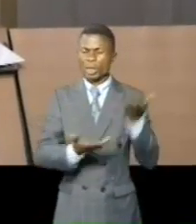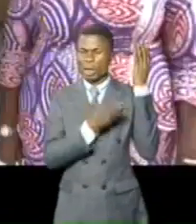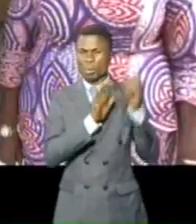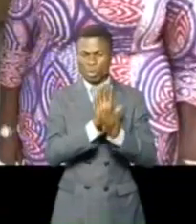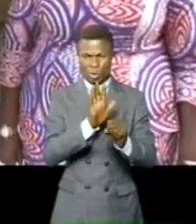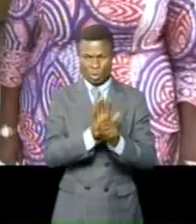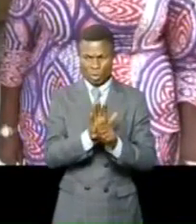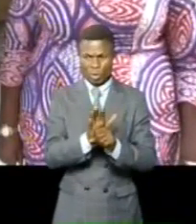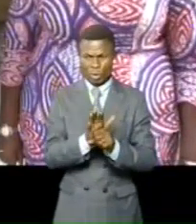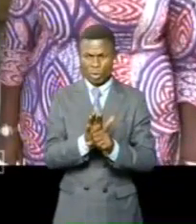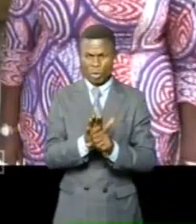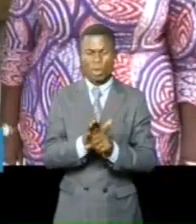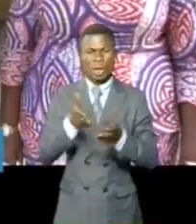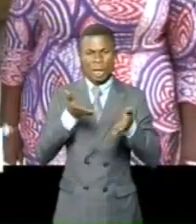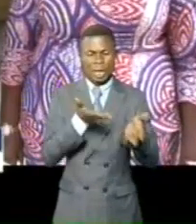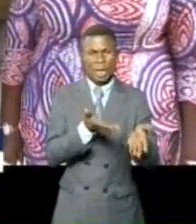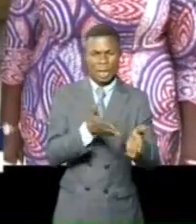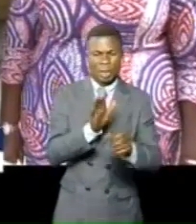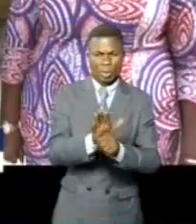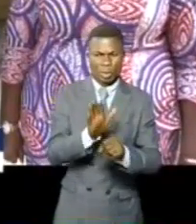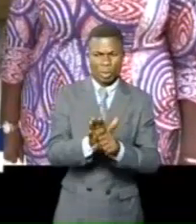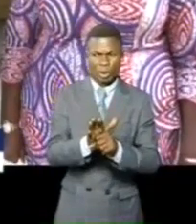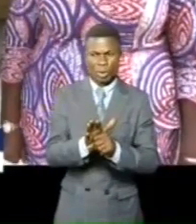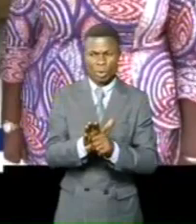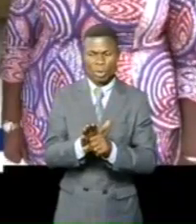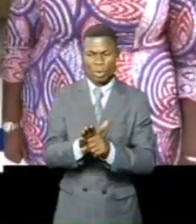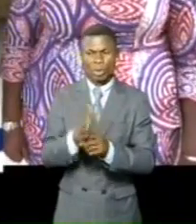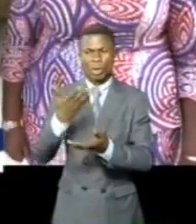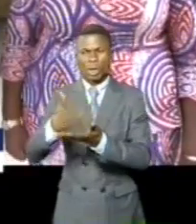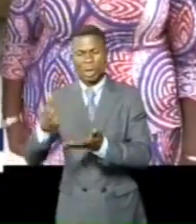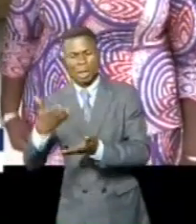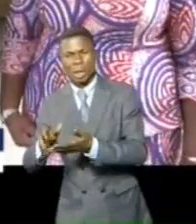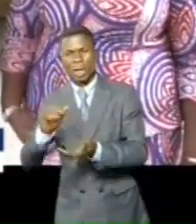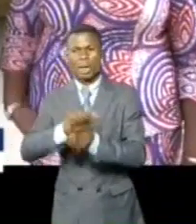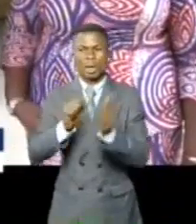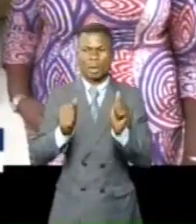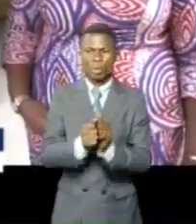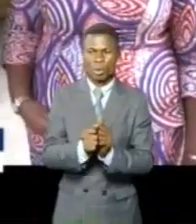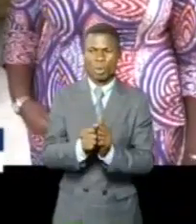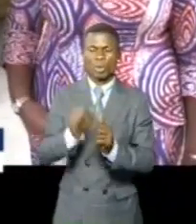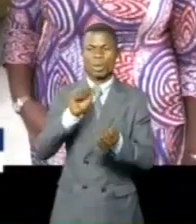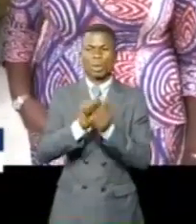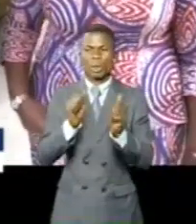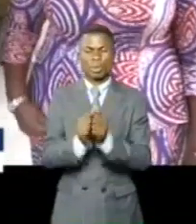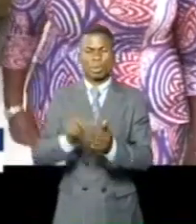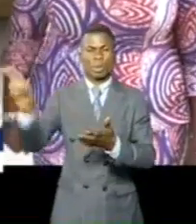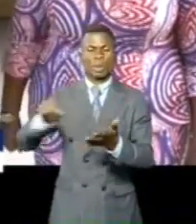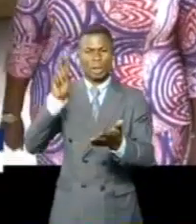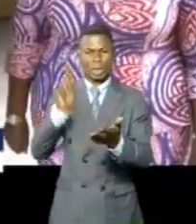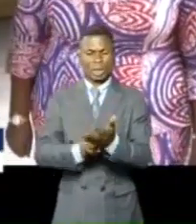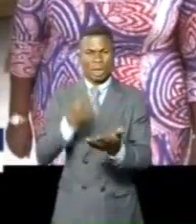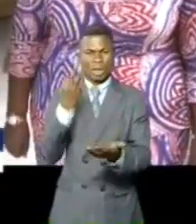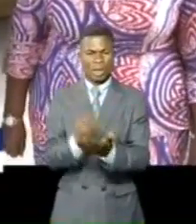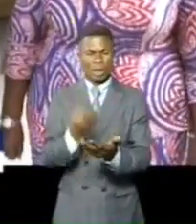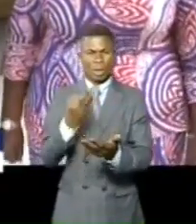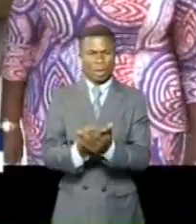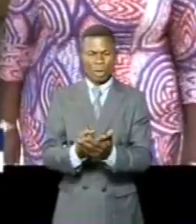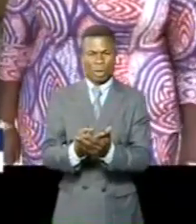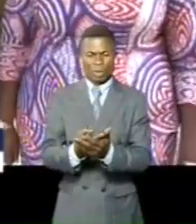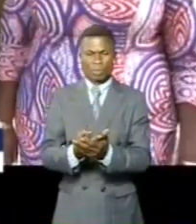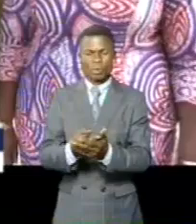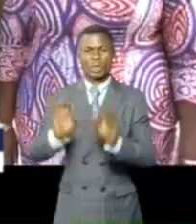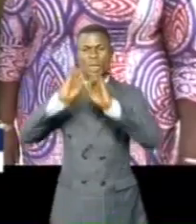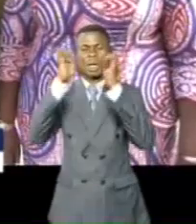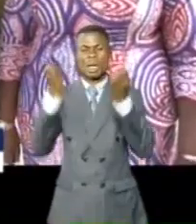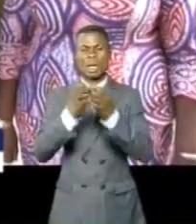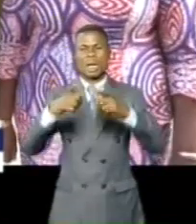importante qui va permettre à ce que le partage des risques en termes d'accès au financement des petites ou moyennes